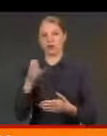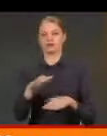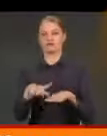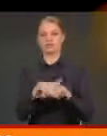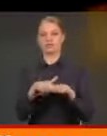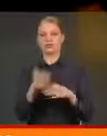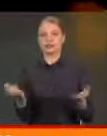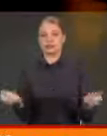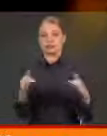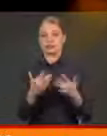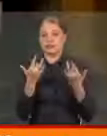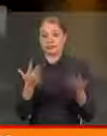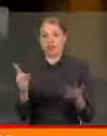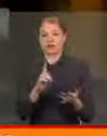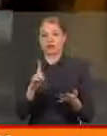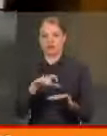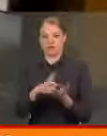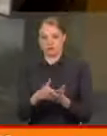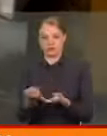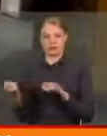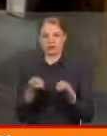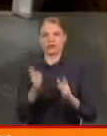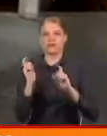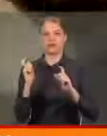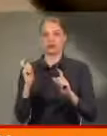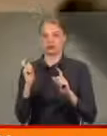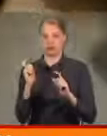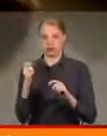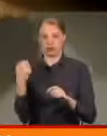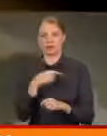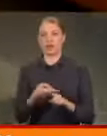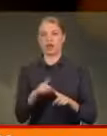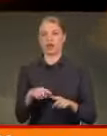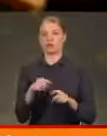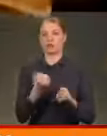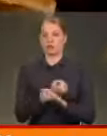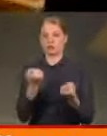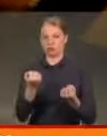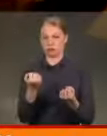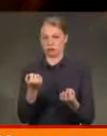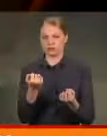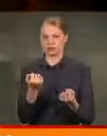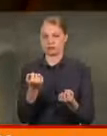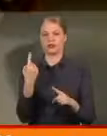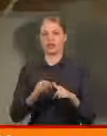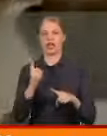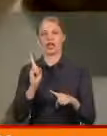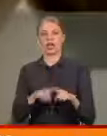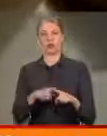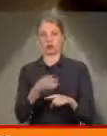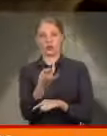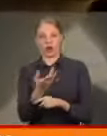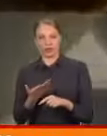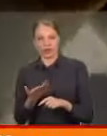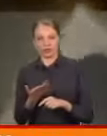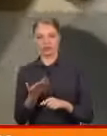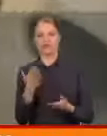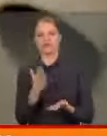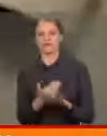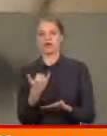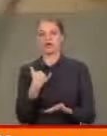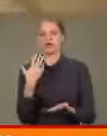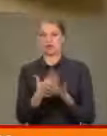Згромадили стільки, що в майстерню везли вантажним мікроавтобусом. Це бомби, це ракети, от у нас